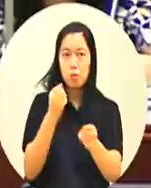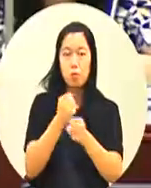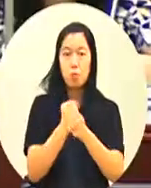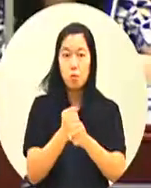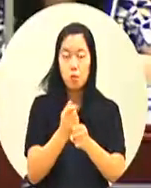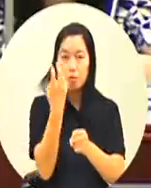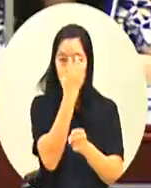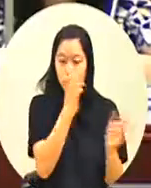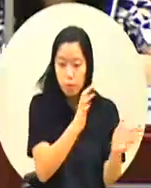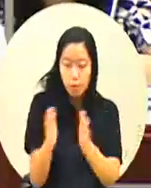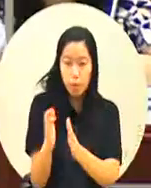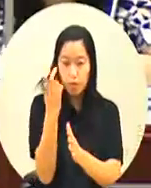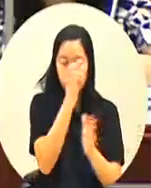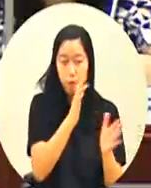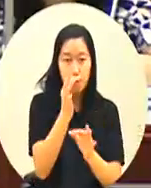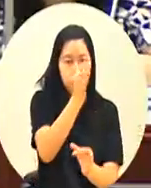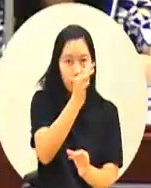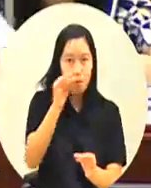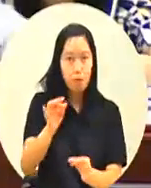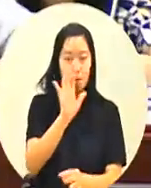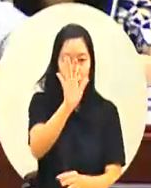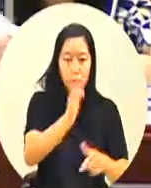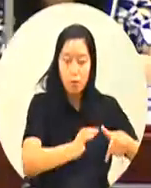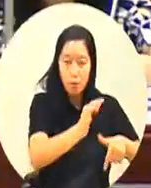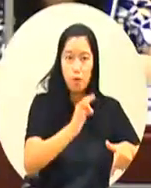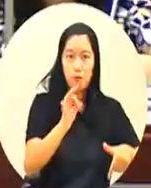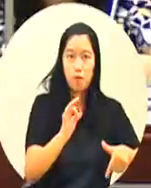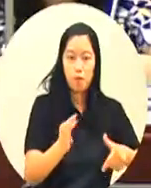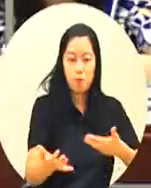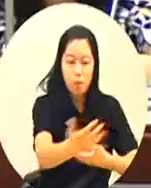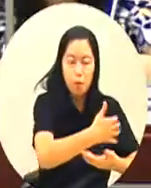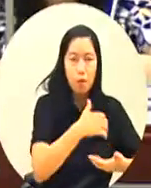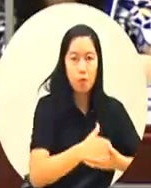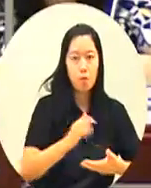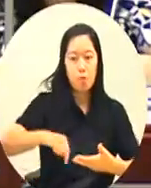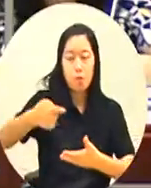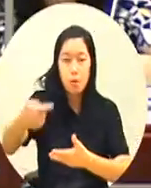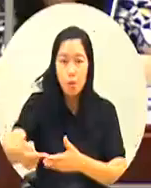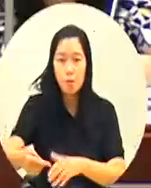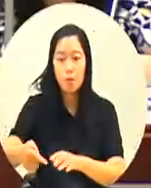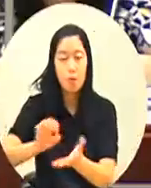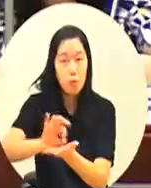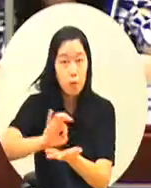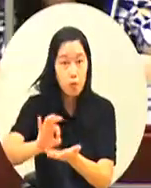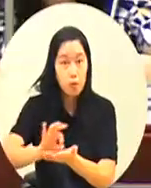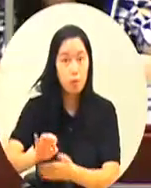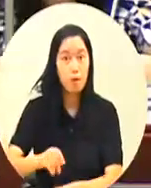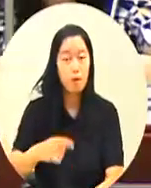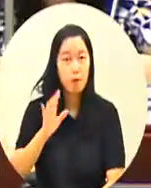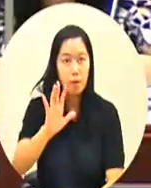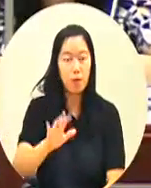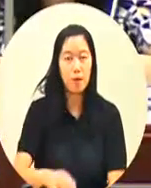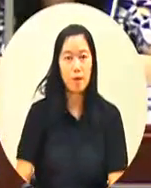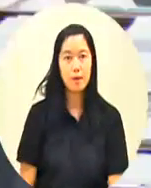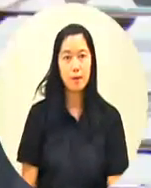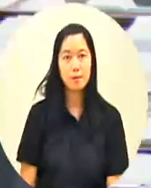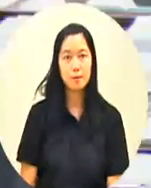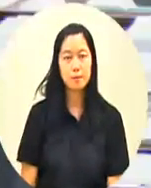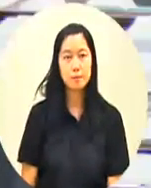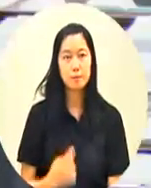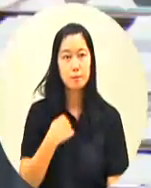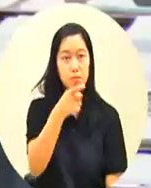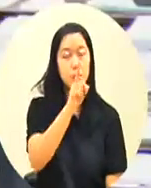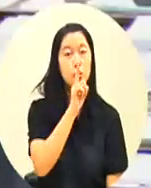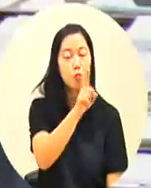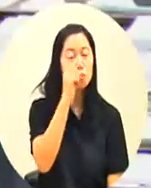做好了管理，那这一段是有价值的，收出来直接下一段可以用，它就 会 有效率。 这 我同意，